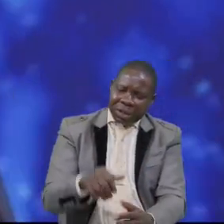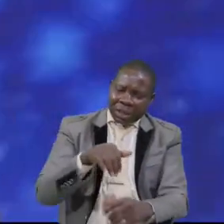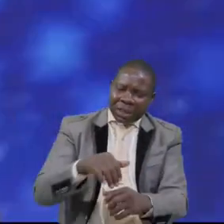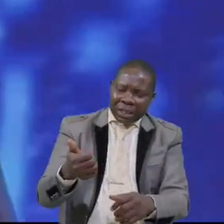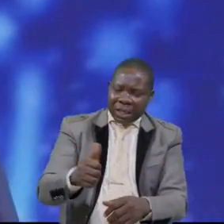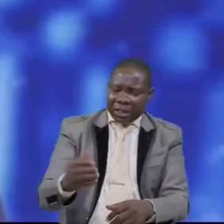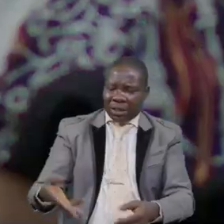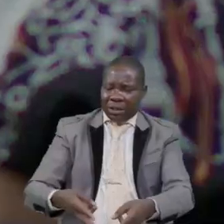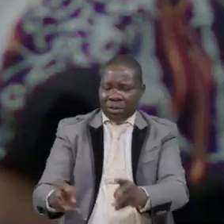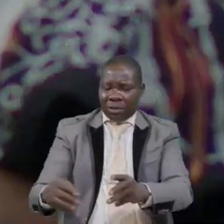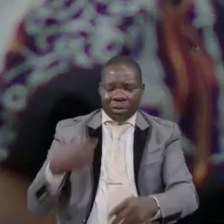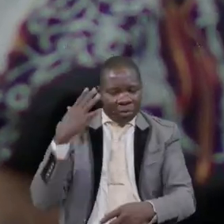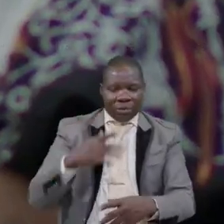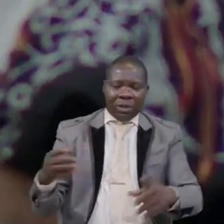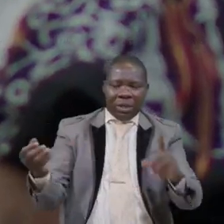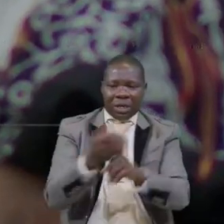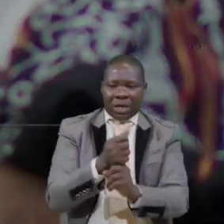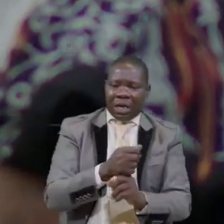voir de toute manière.